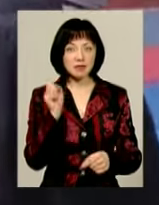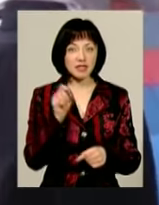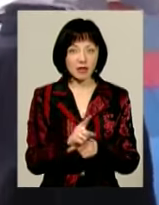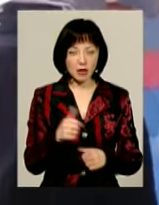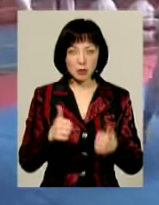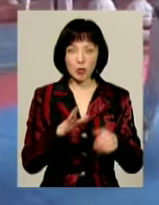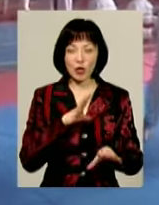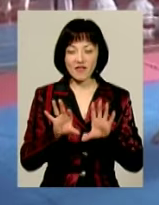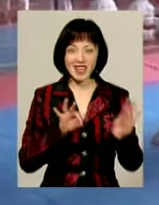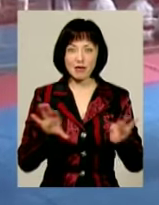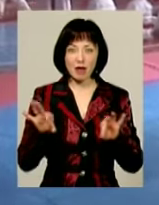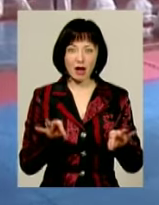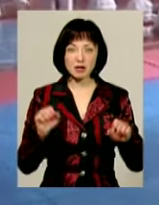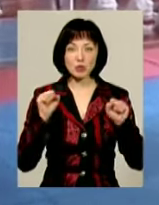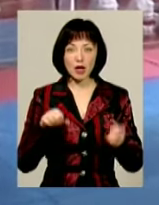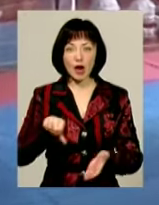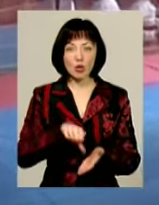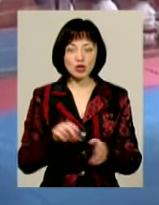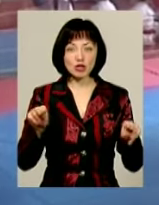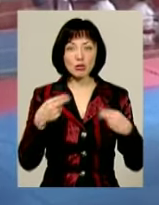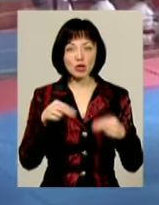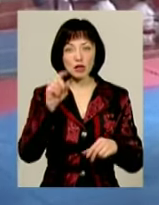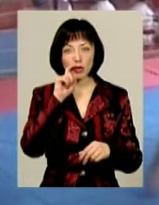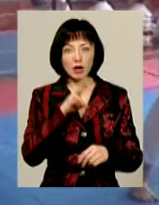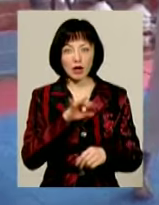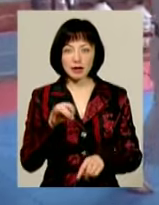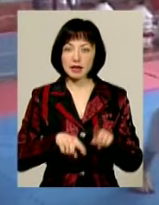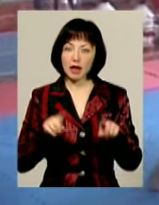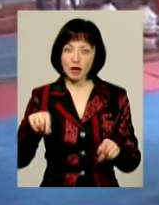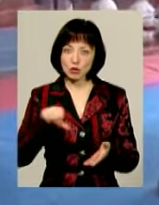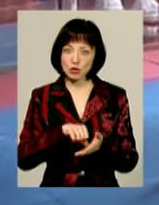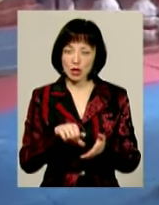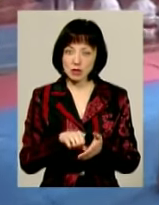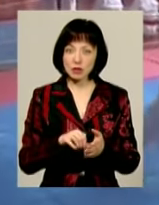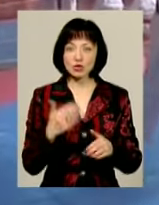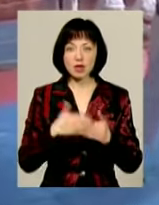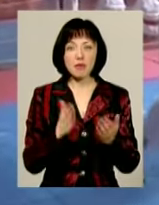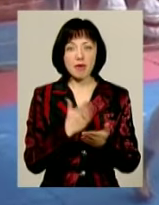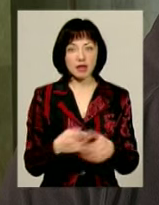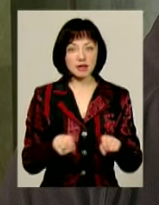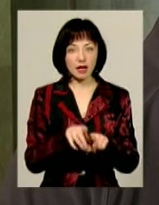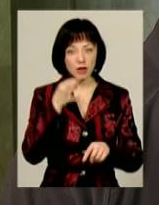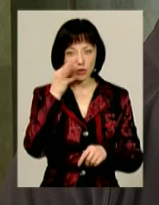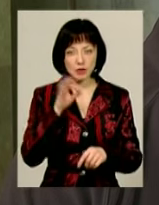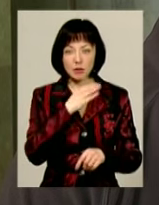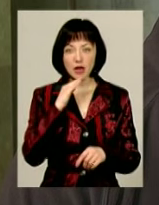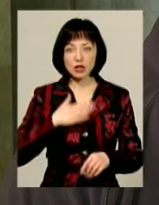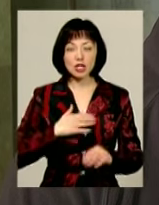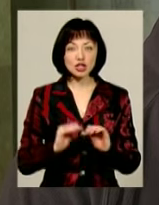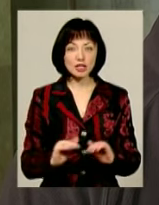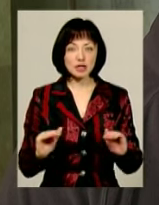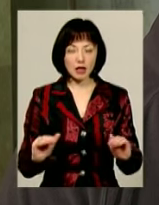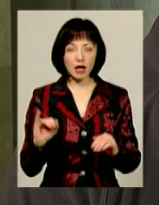на змаганнях було відібрати спортсменів для участі у чемпіонаті України. Деякі з учасників першості вже мали такий досвід. Багато наших дітей